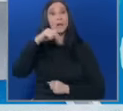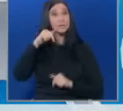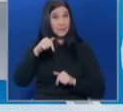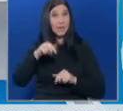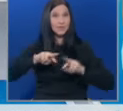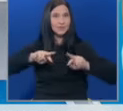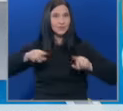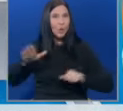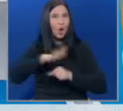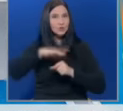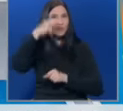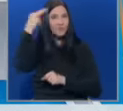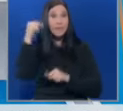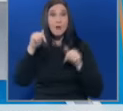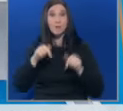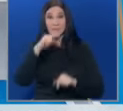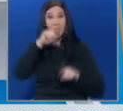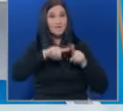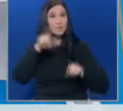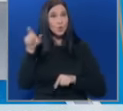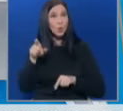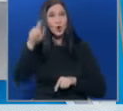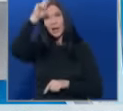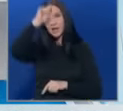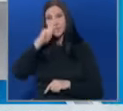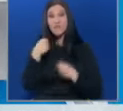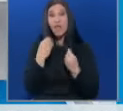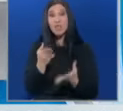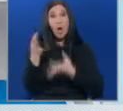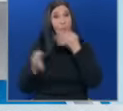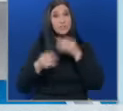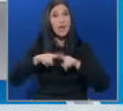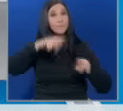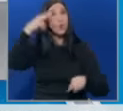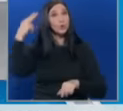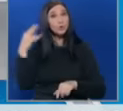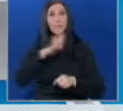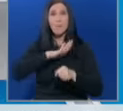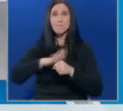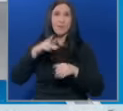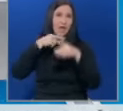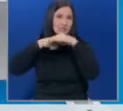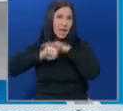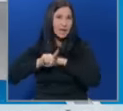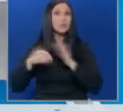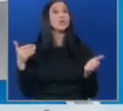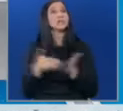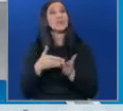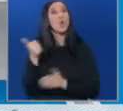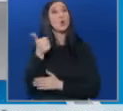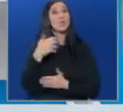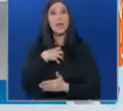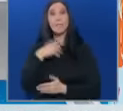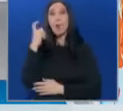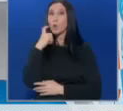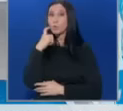Сега за другата основна тема от днес. Главният прокурор Иван Гешев е дал обяснение в прокуратурата при пълна секретност. Срещу лидера на ГЕРБ